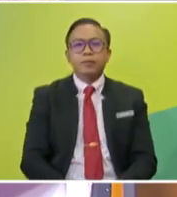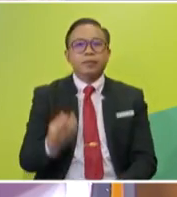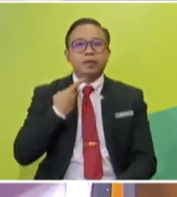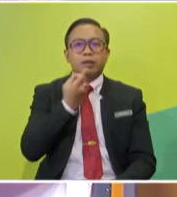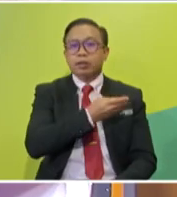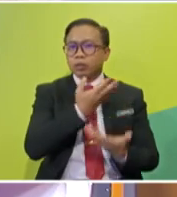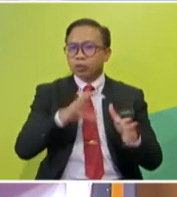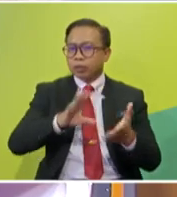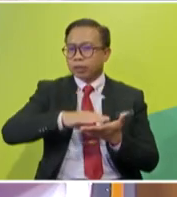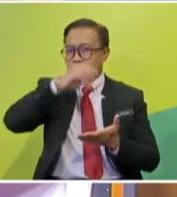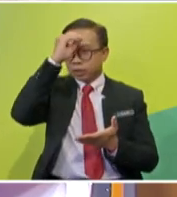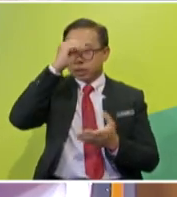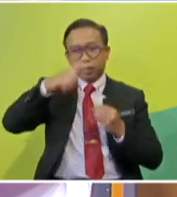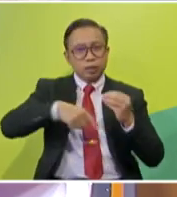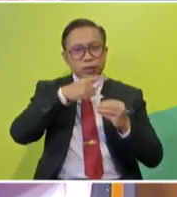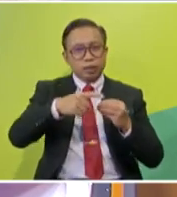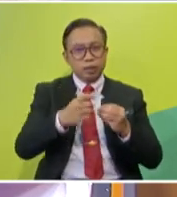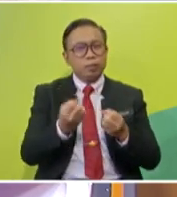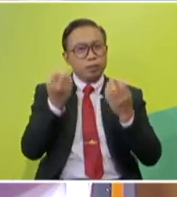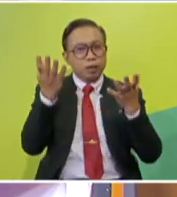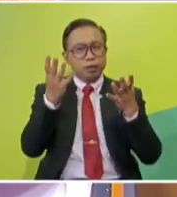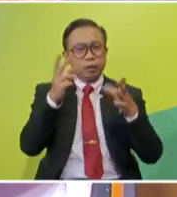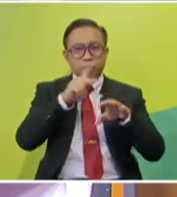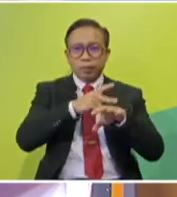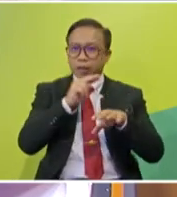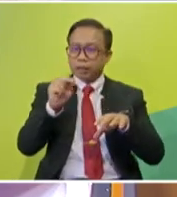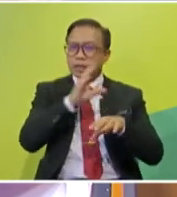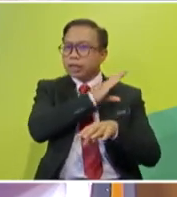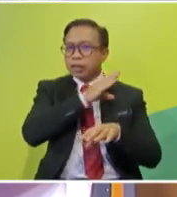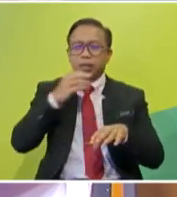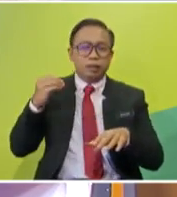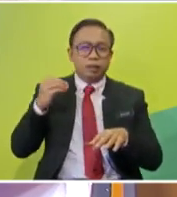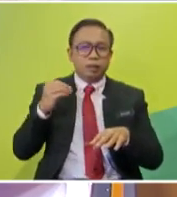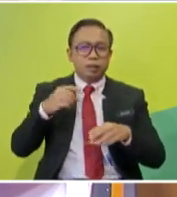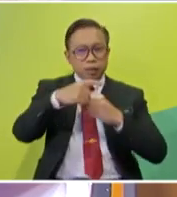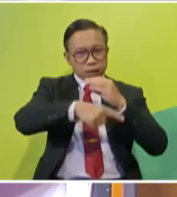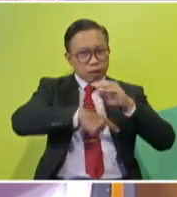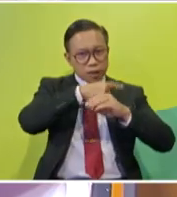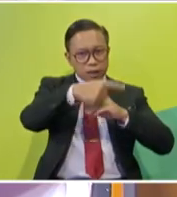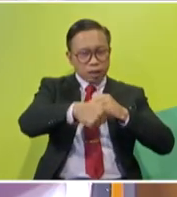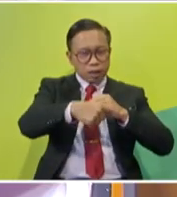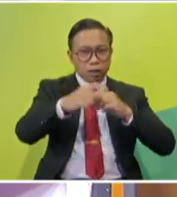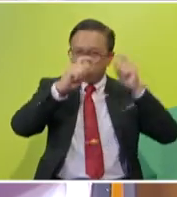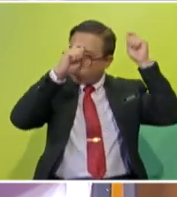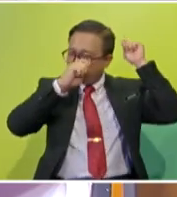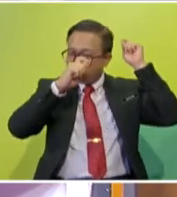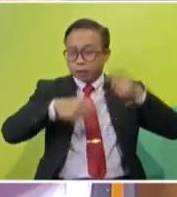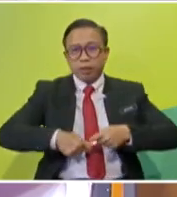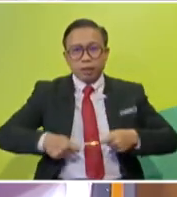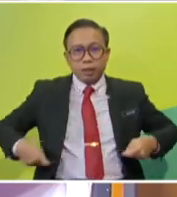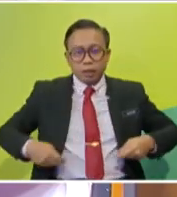kita sudah belajar juga tentang eee berbagai jenis pakaian dan aksesoris seperti gelang topi tali